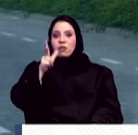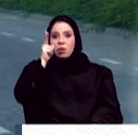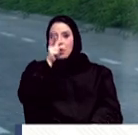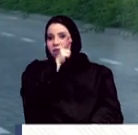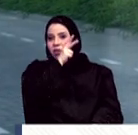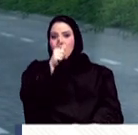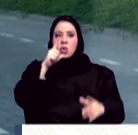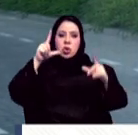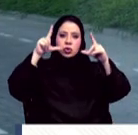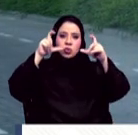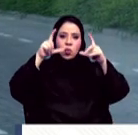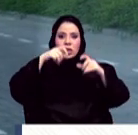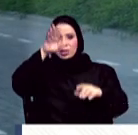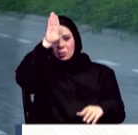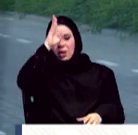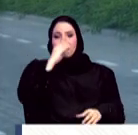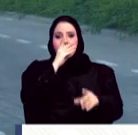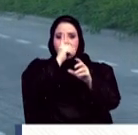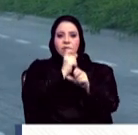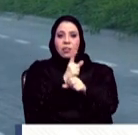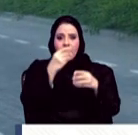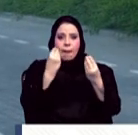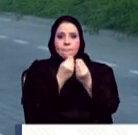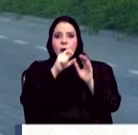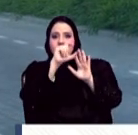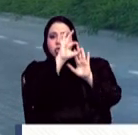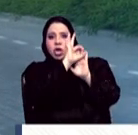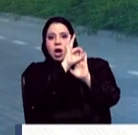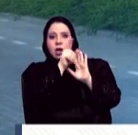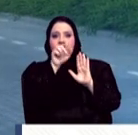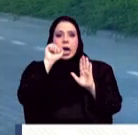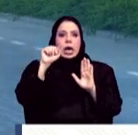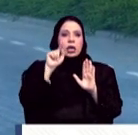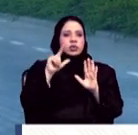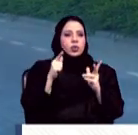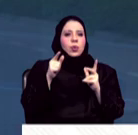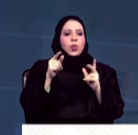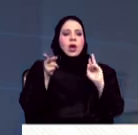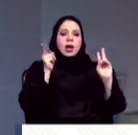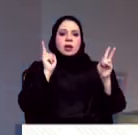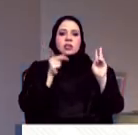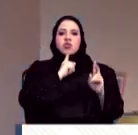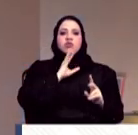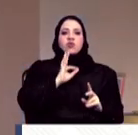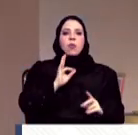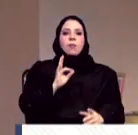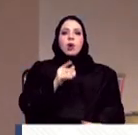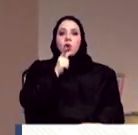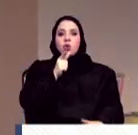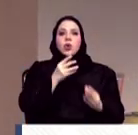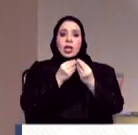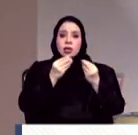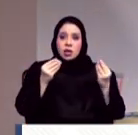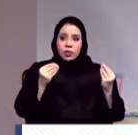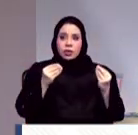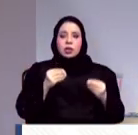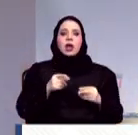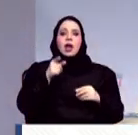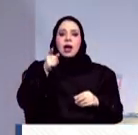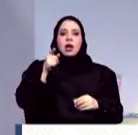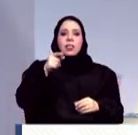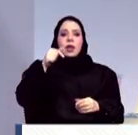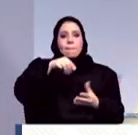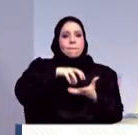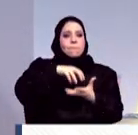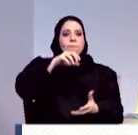المحافظات بصوره جلالته ايده الله وشعار اليوبيل الفضي كما شهدت عدد من المباني الرئيسيه في العاصمه